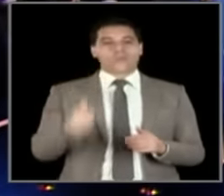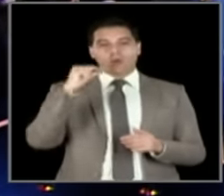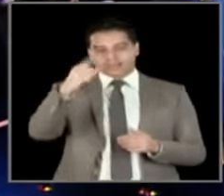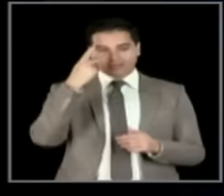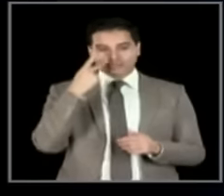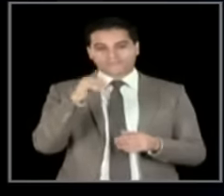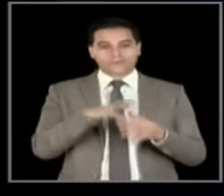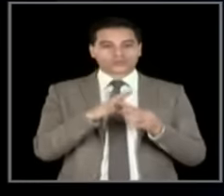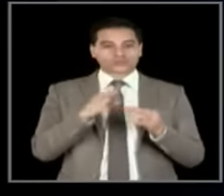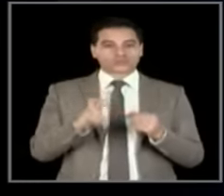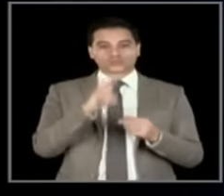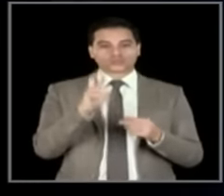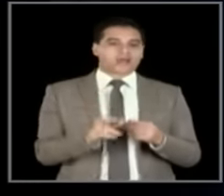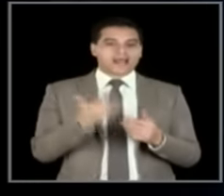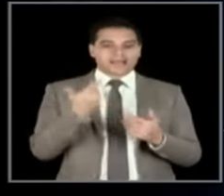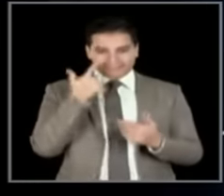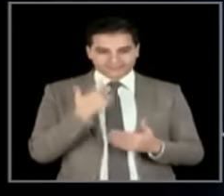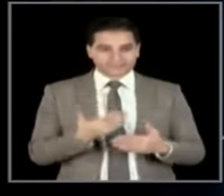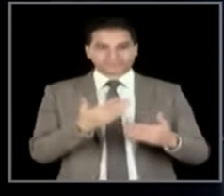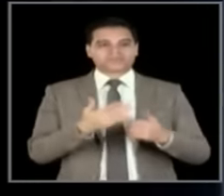وهنشوف موضوع السؤال ايه.